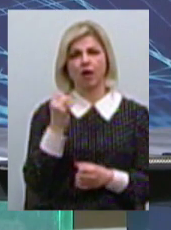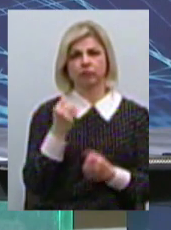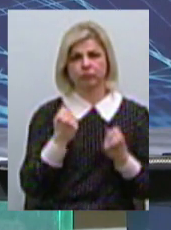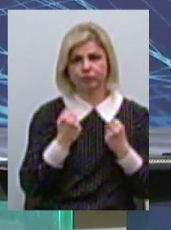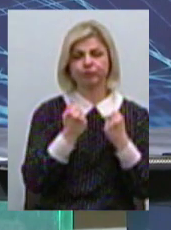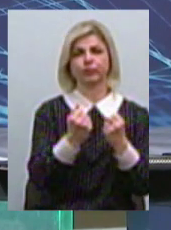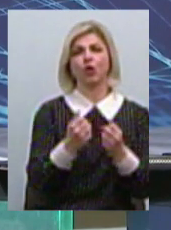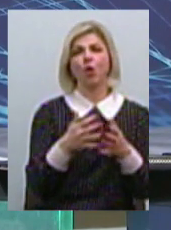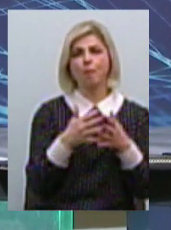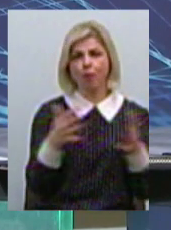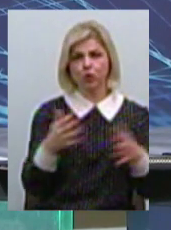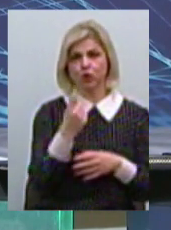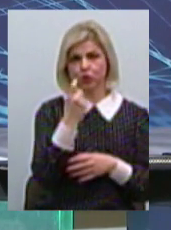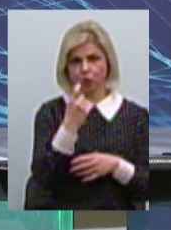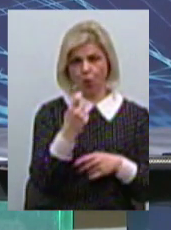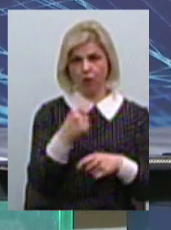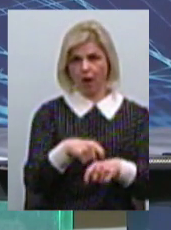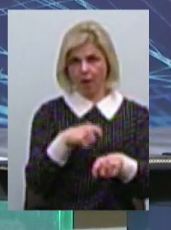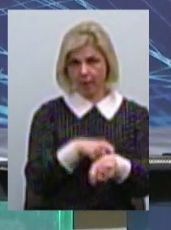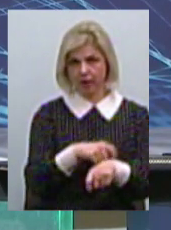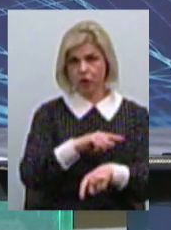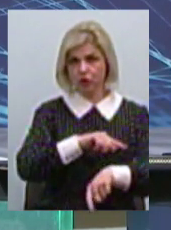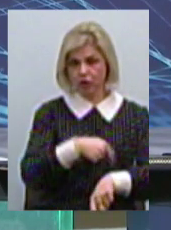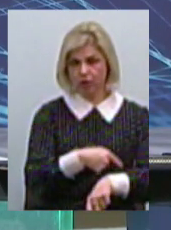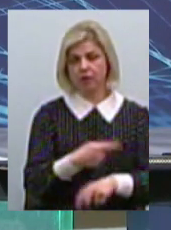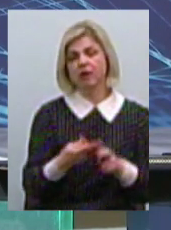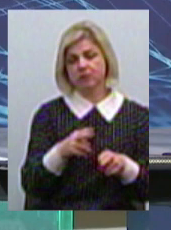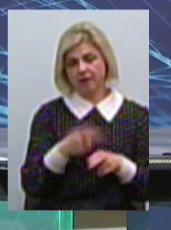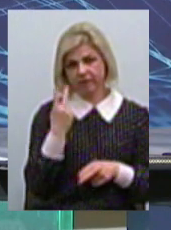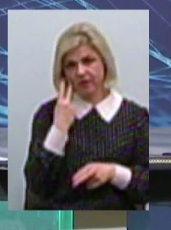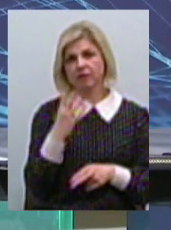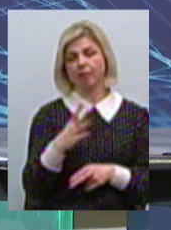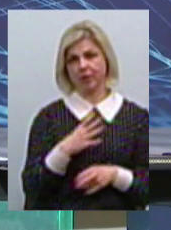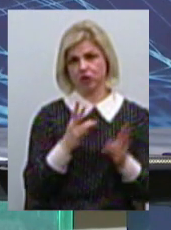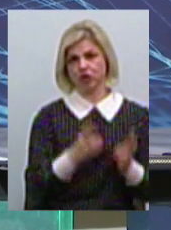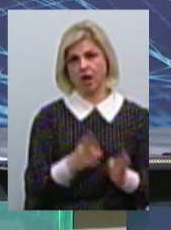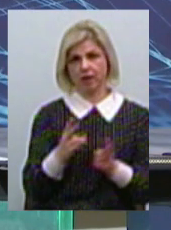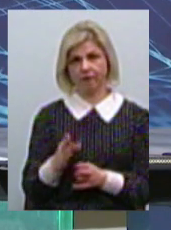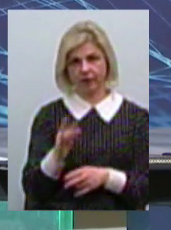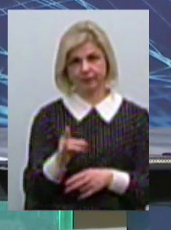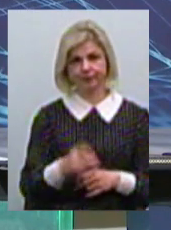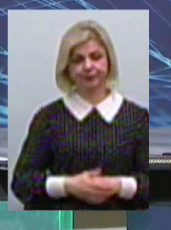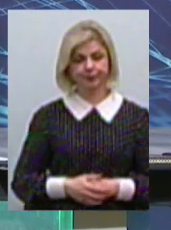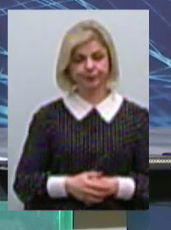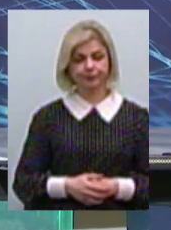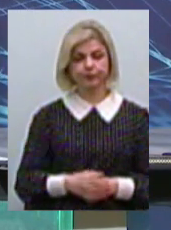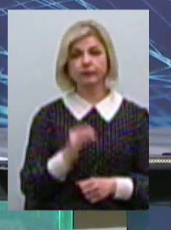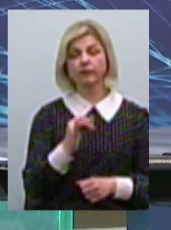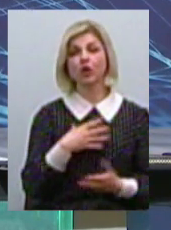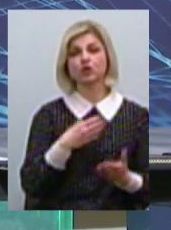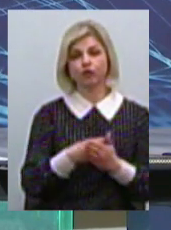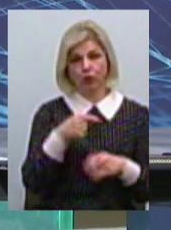більше сотні кілометрів за годину, це завжди були жертви. Але ми повинні на своїй